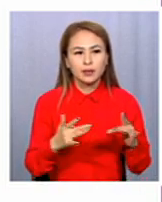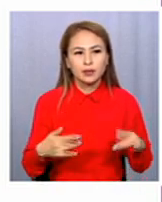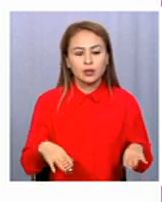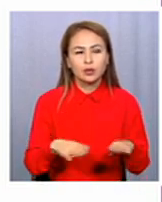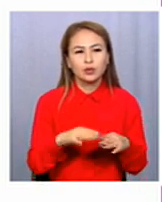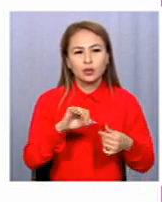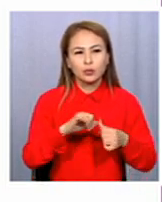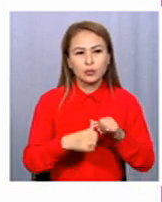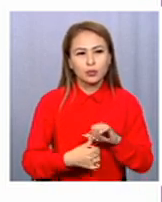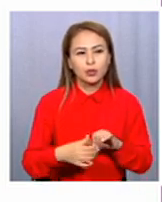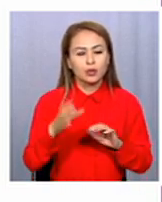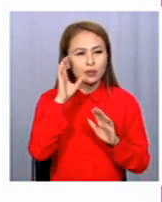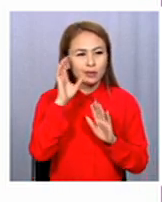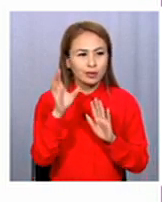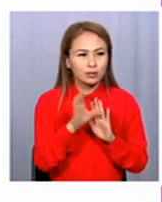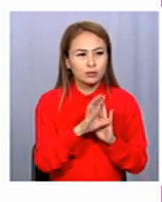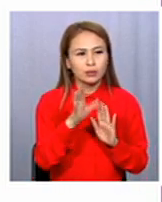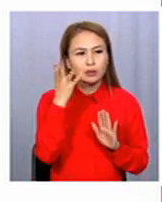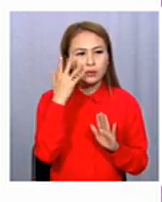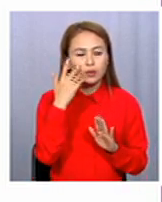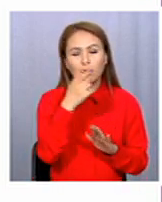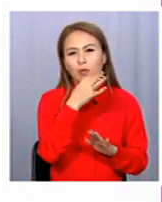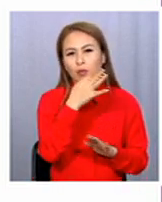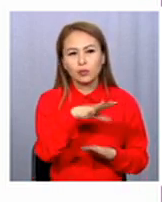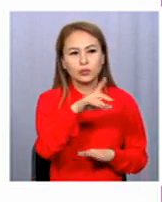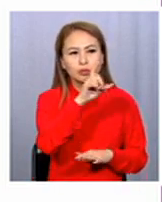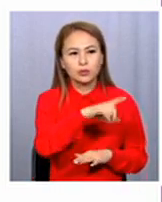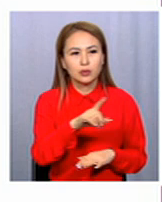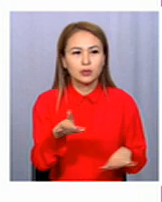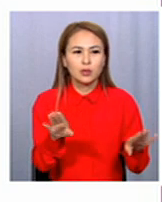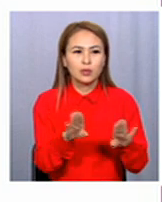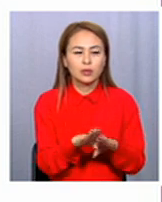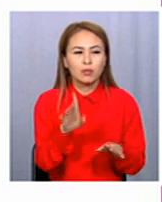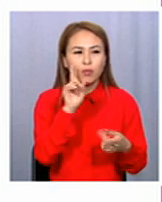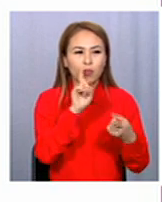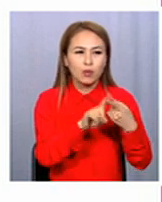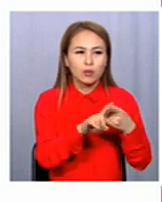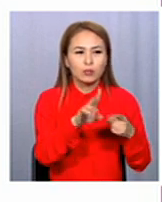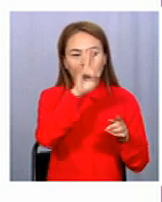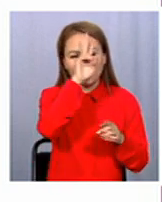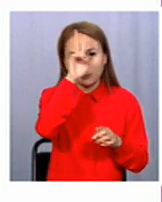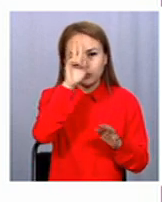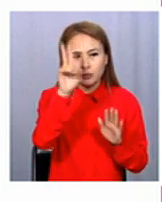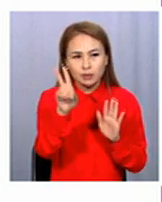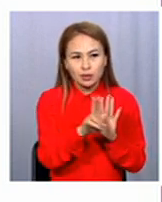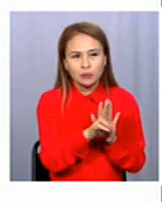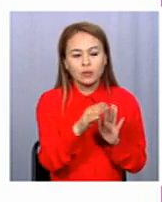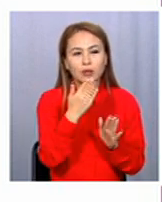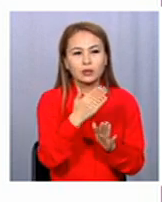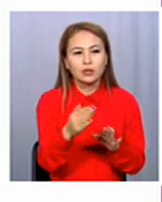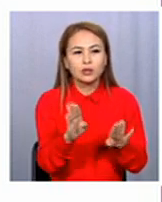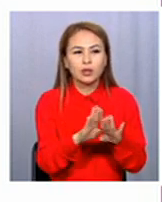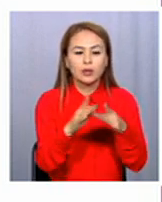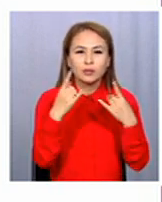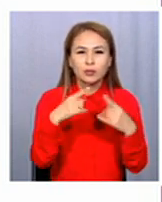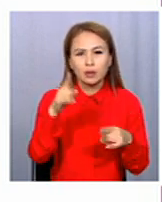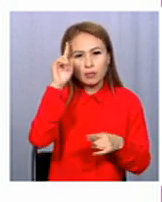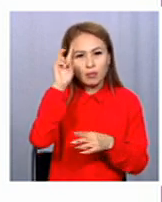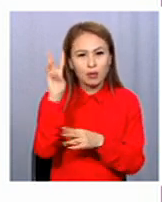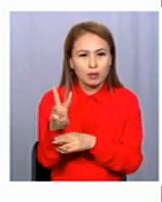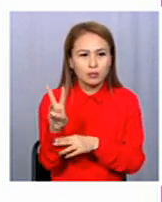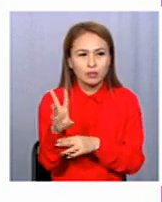үнемі жүгінуге дағдыланған кез келген қолданушы оған тәуелді болып, айналасындағы болып жатқан жайттарға мән бермей қалуы